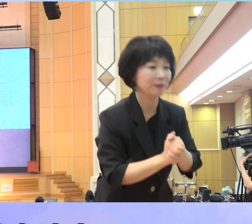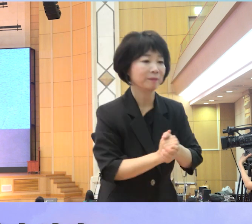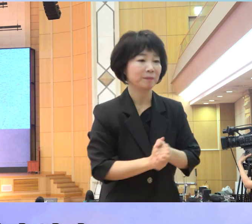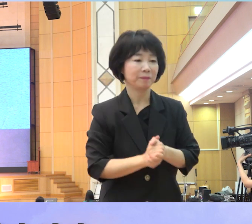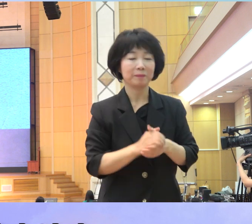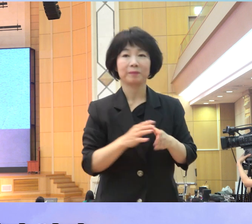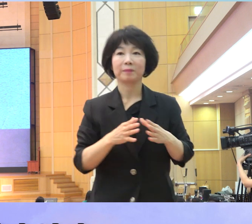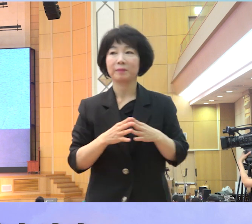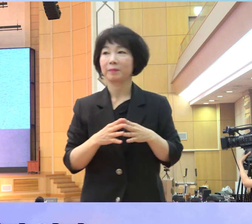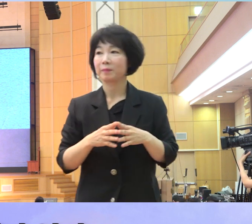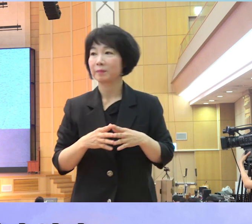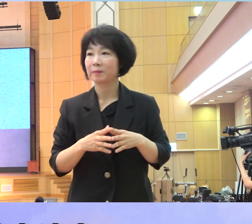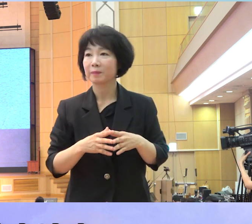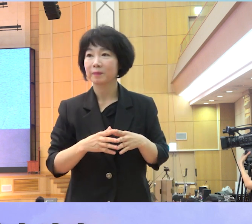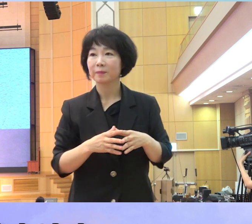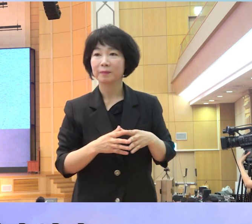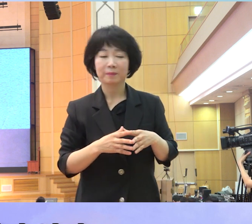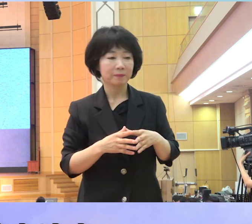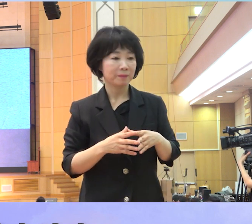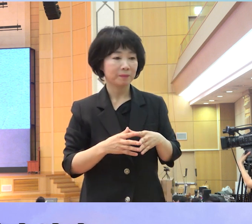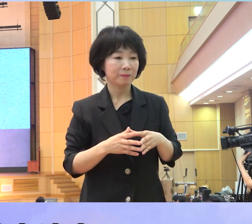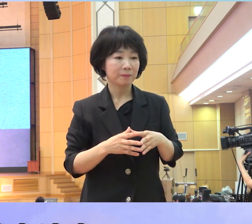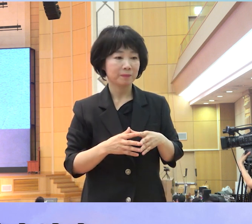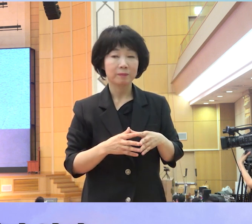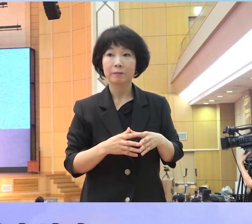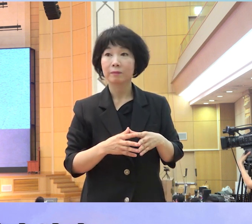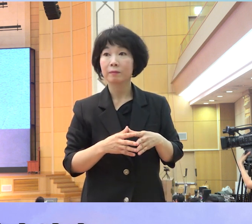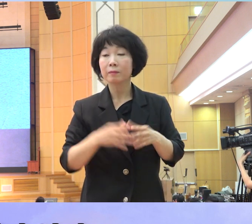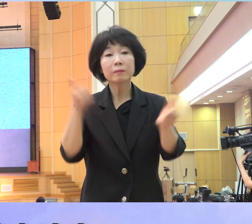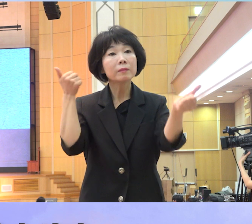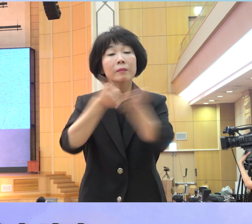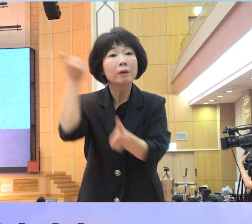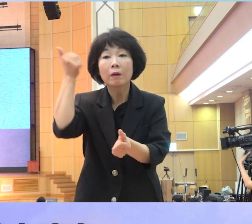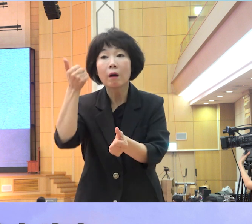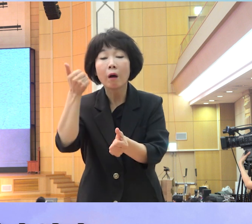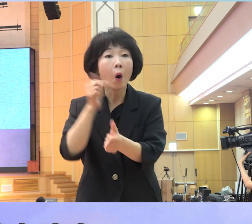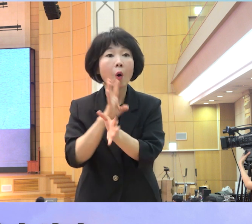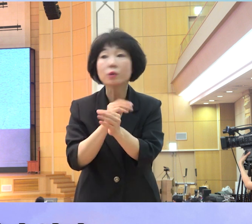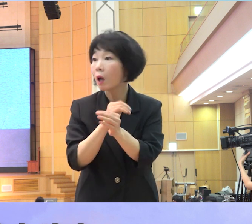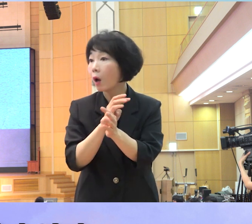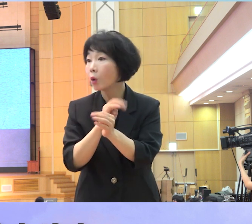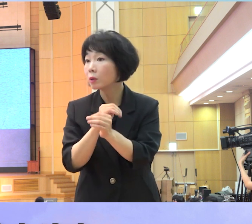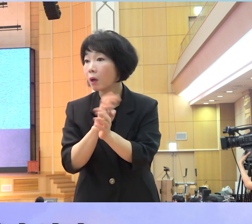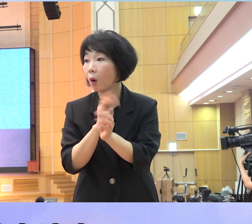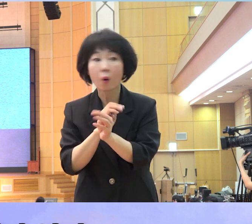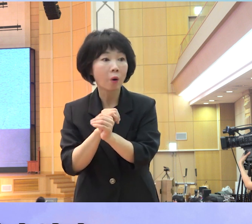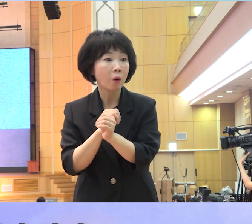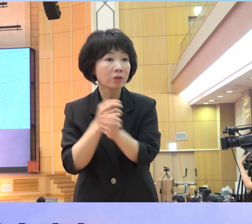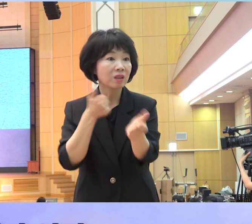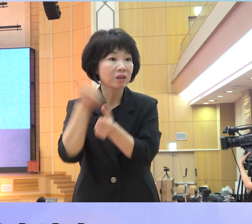그런데 여러분, 언제 이김을 주시는지 알아요?